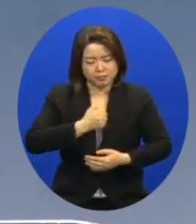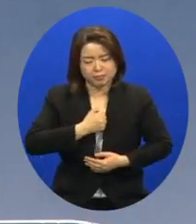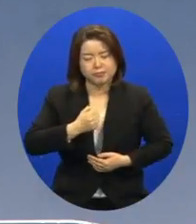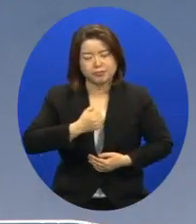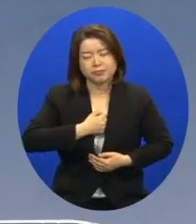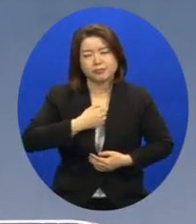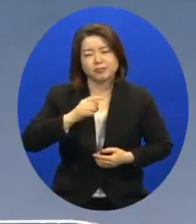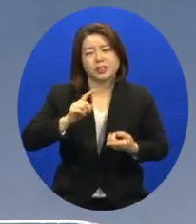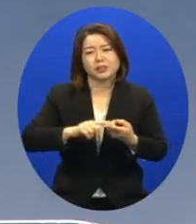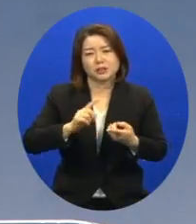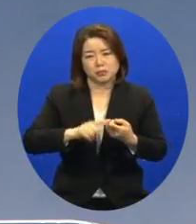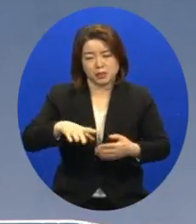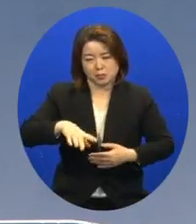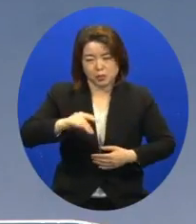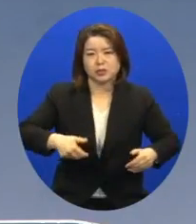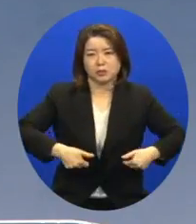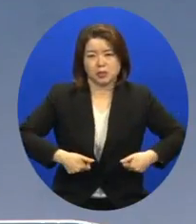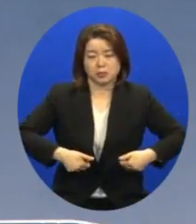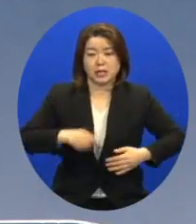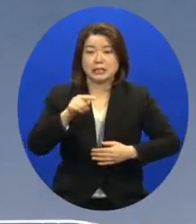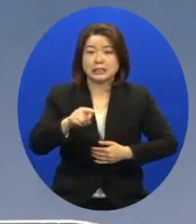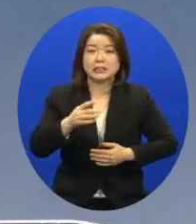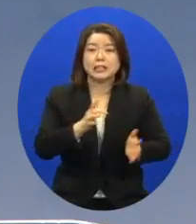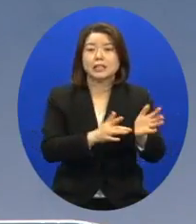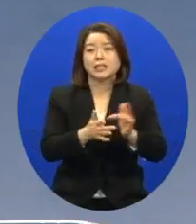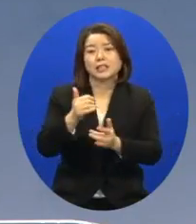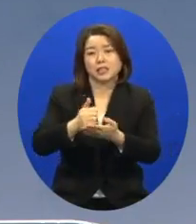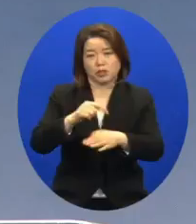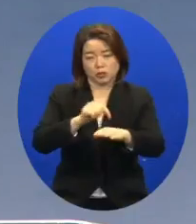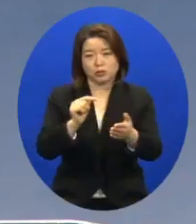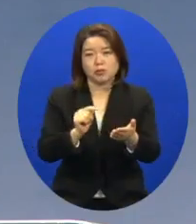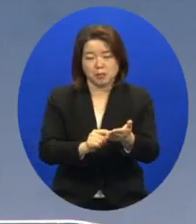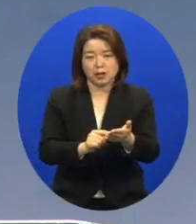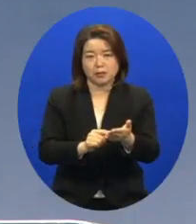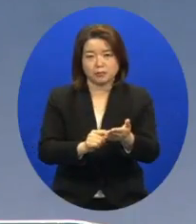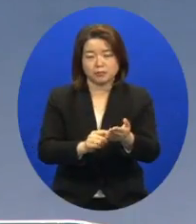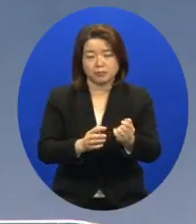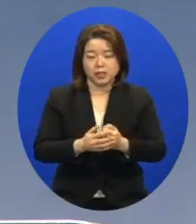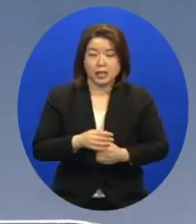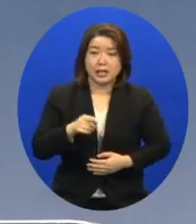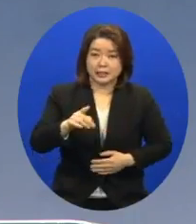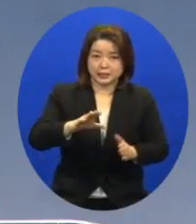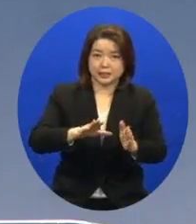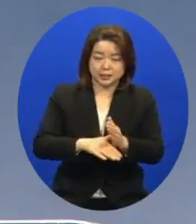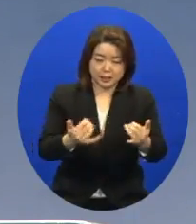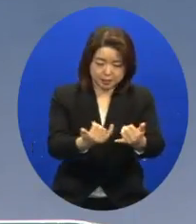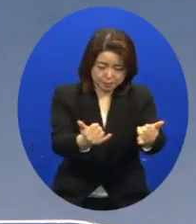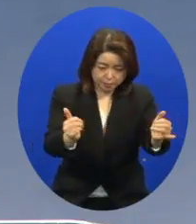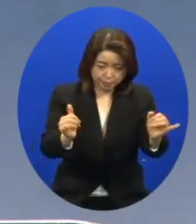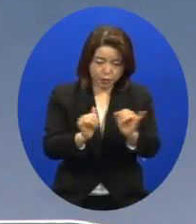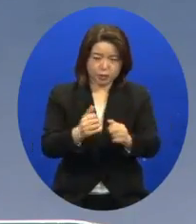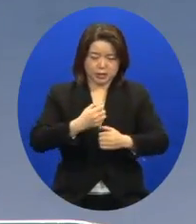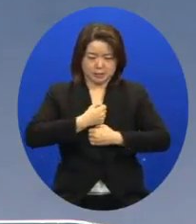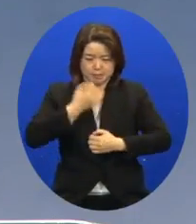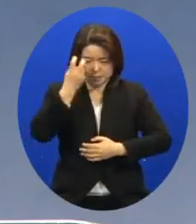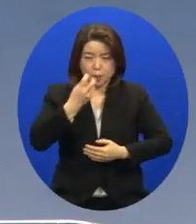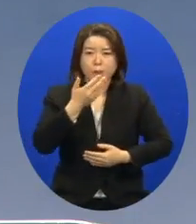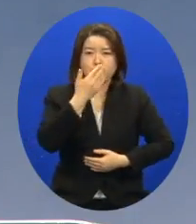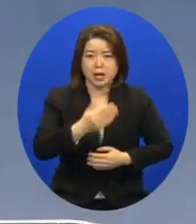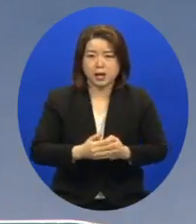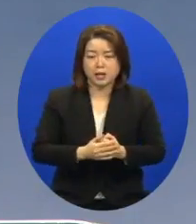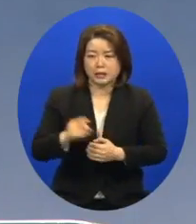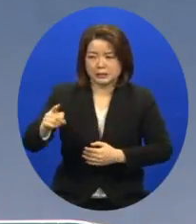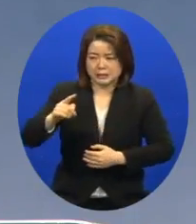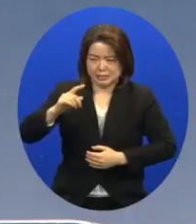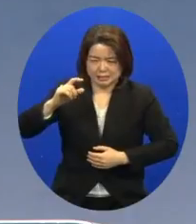있어야 그게 바로 예수님의 마음입니다 그때 공동체도 지킬 수도 있고 그 와나 캐